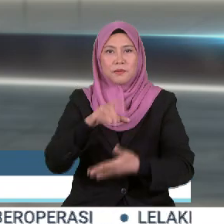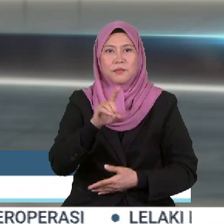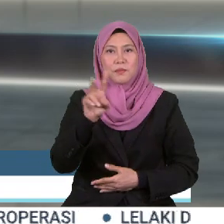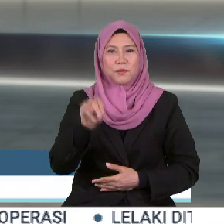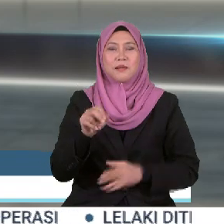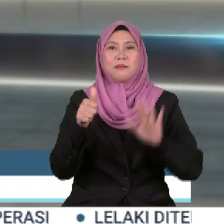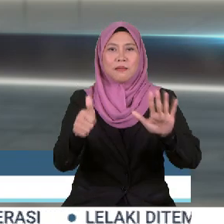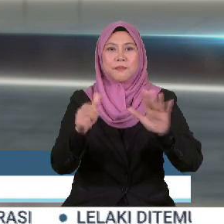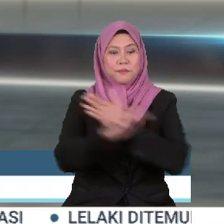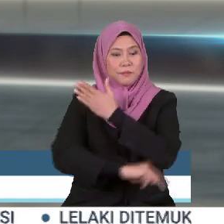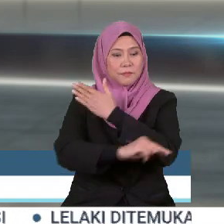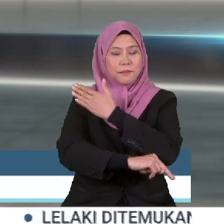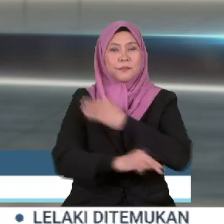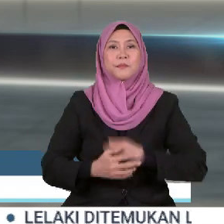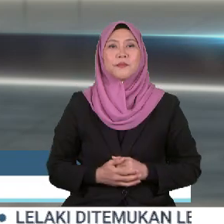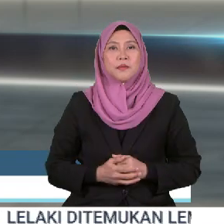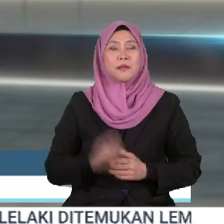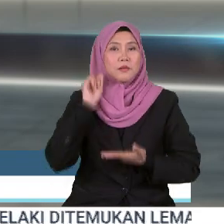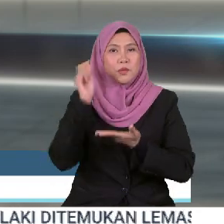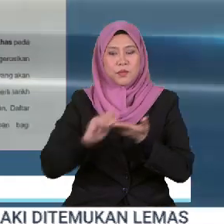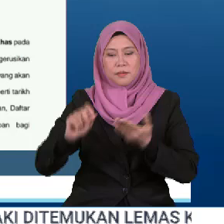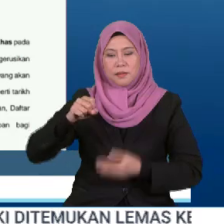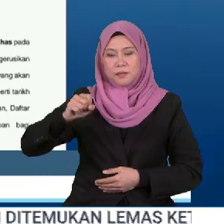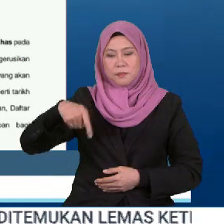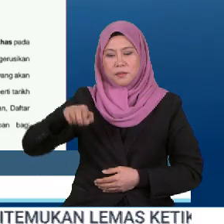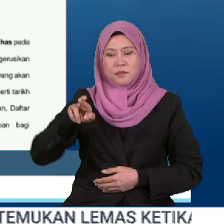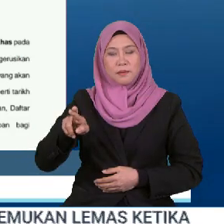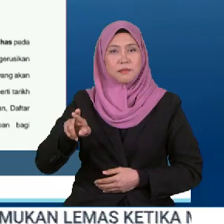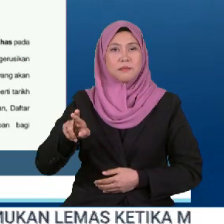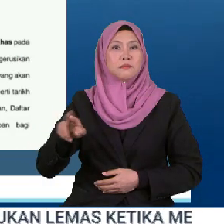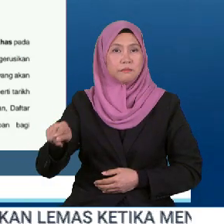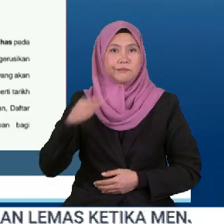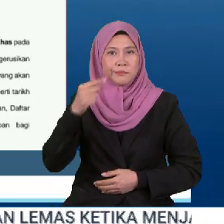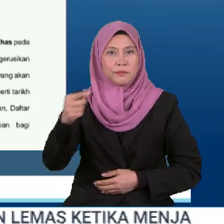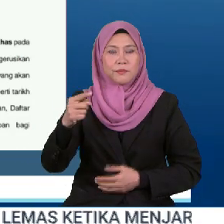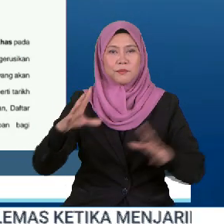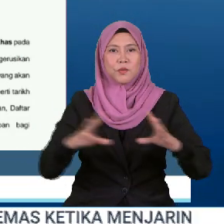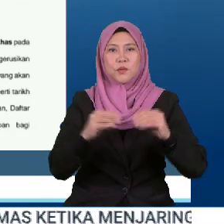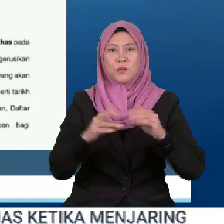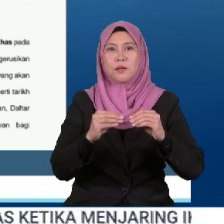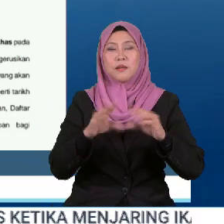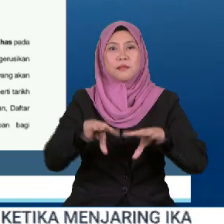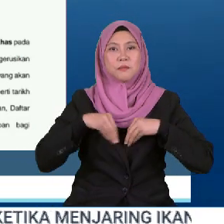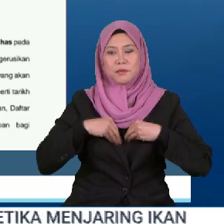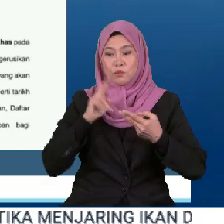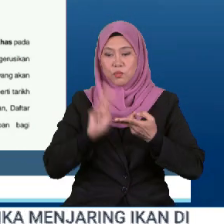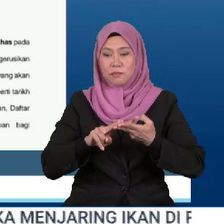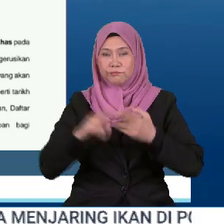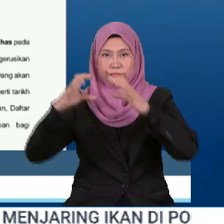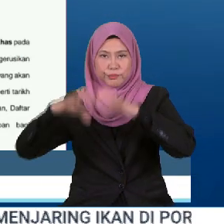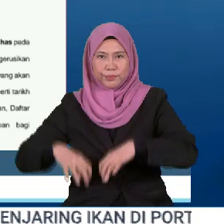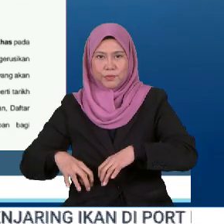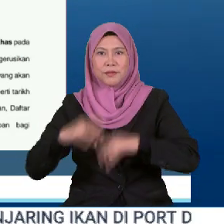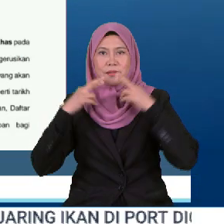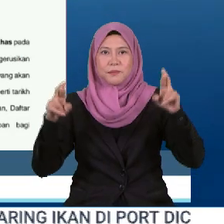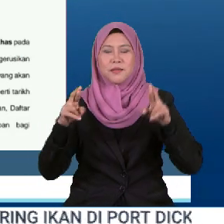negeri di Enam Negeri menerusi kenyataan setiausaha SPR Datuk ikmaruddin Ishak mesyuarat susulan penerimaan notis pembubaran